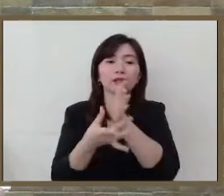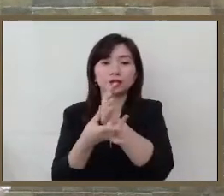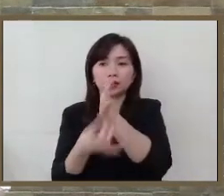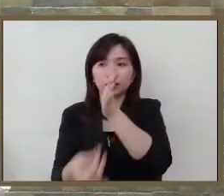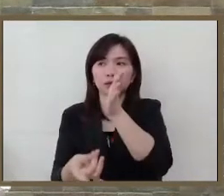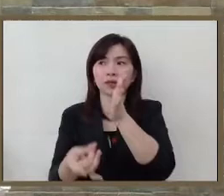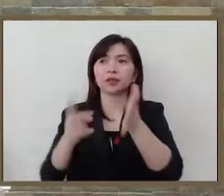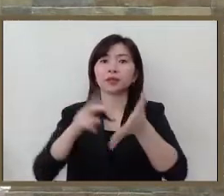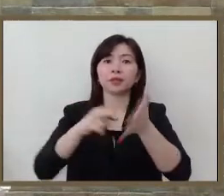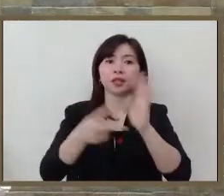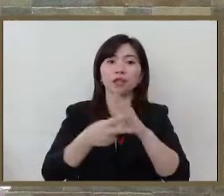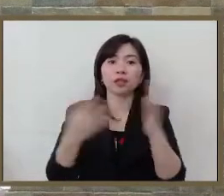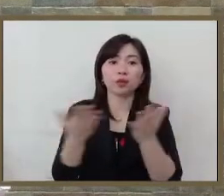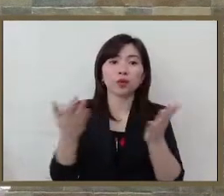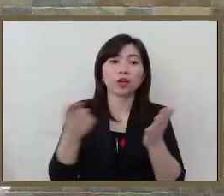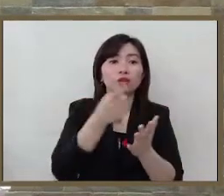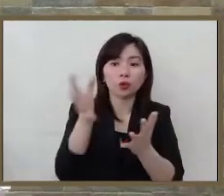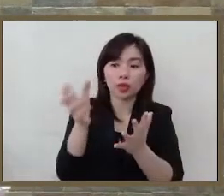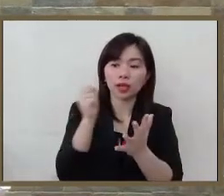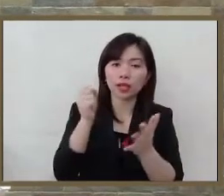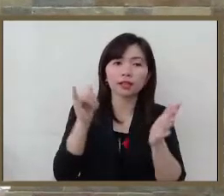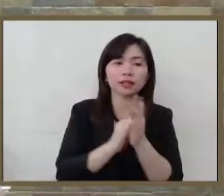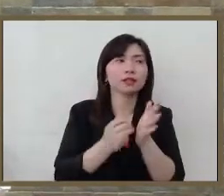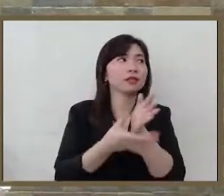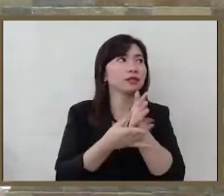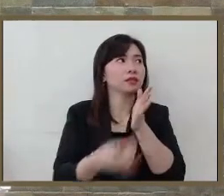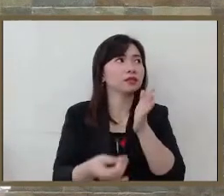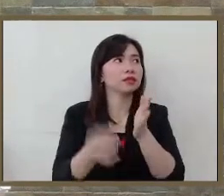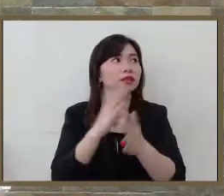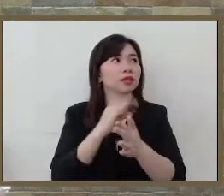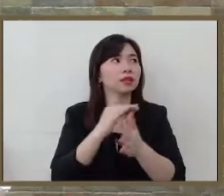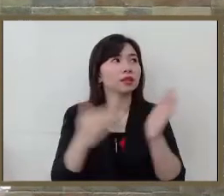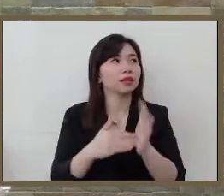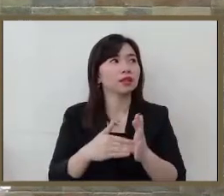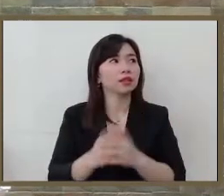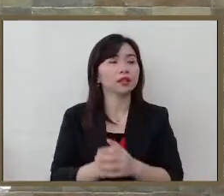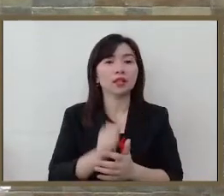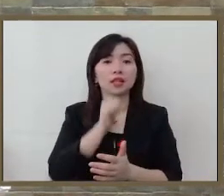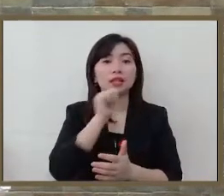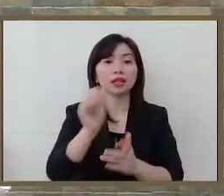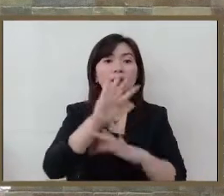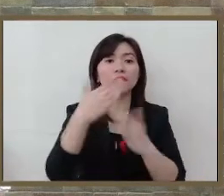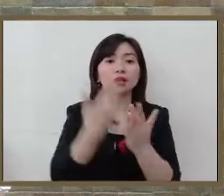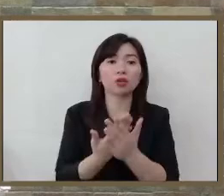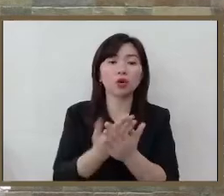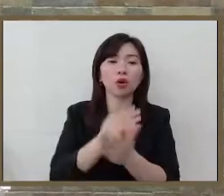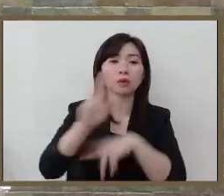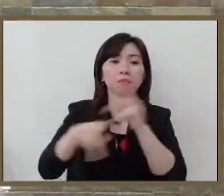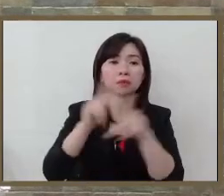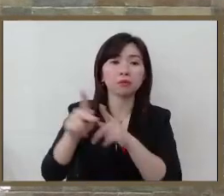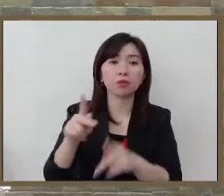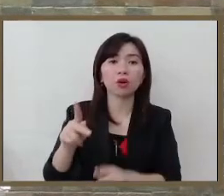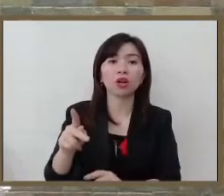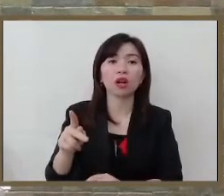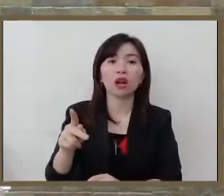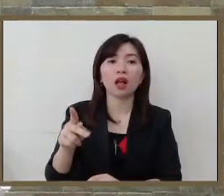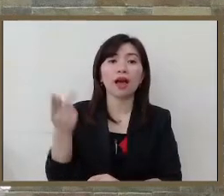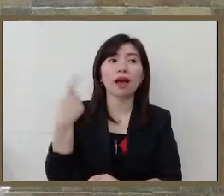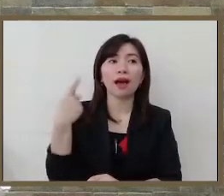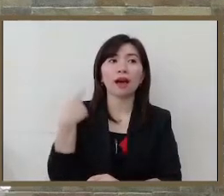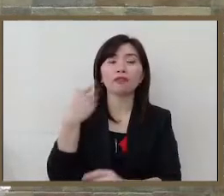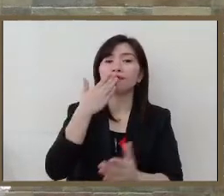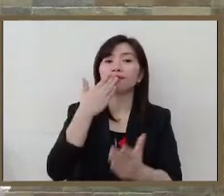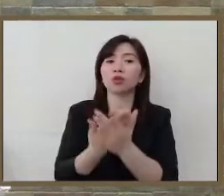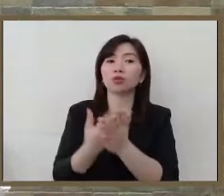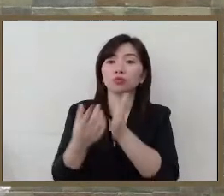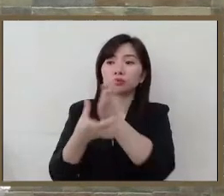mo ng oil. And take note, hindi lahat nakakakuha ng maayos na oil. Hindi